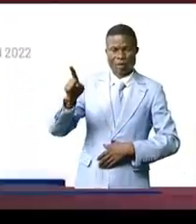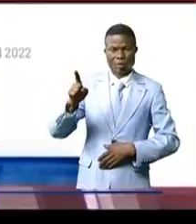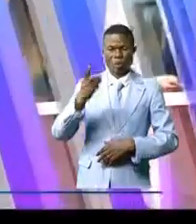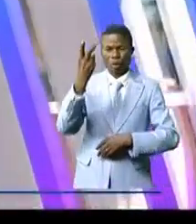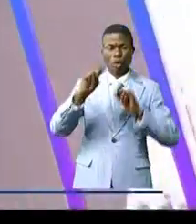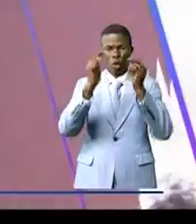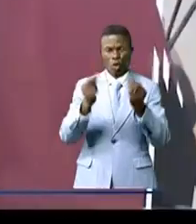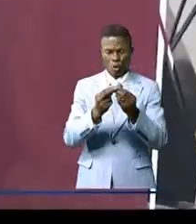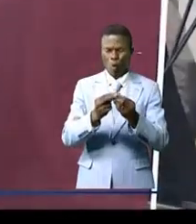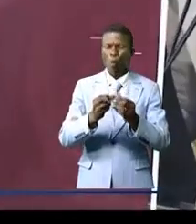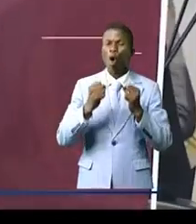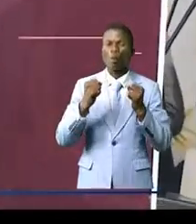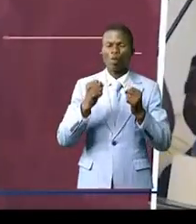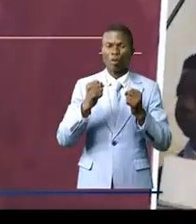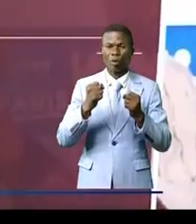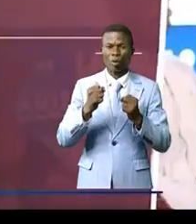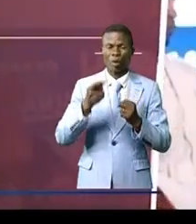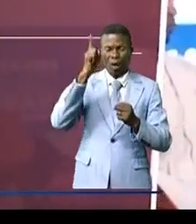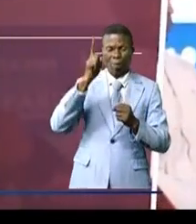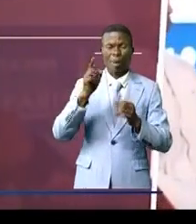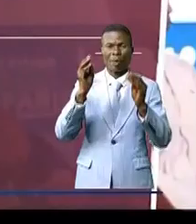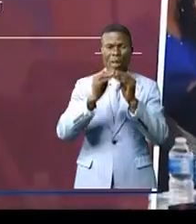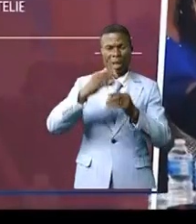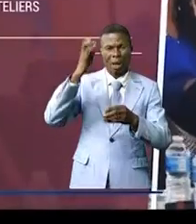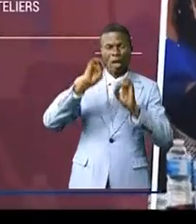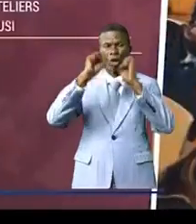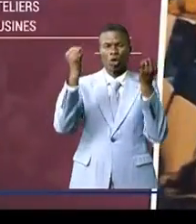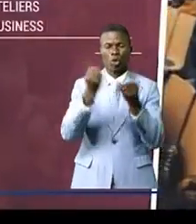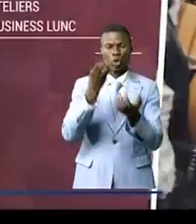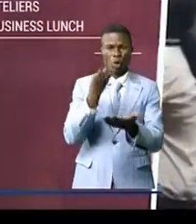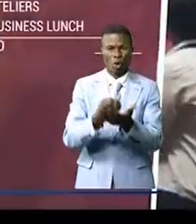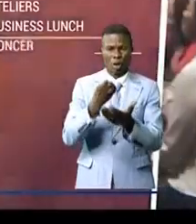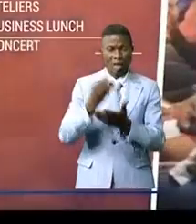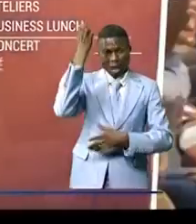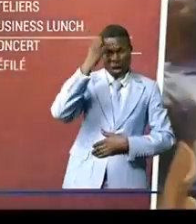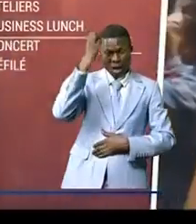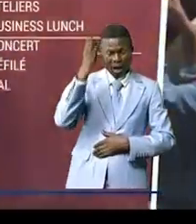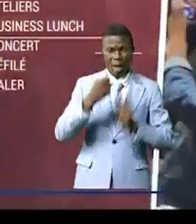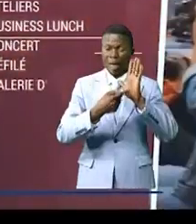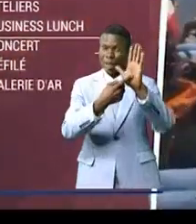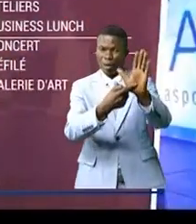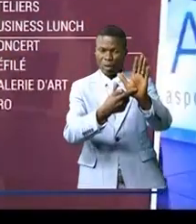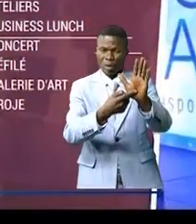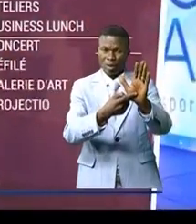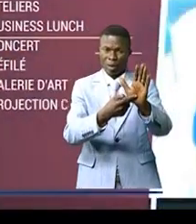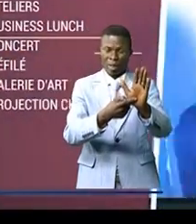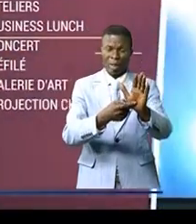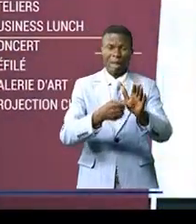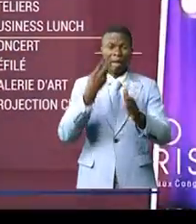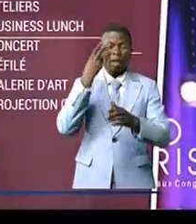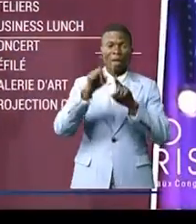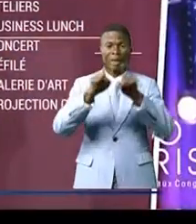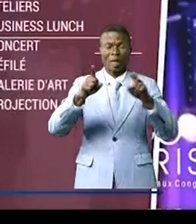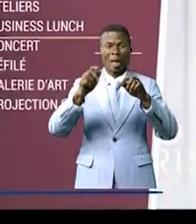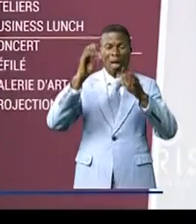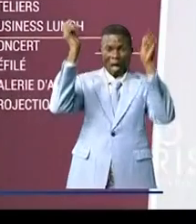plateforme incontournable et du premier salon socio-économique et culturel congolais en Europe qui présente un autre regard de l'Afrique